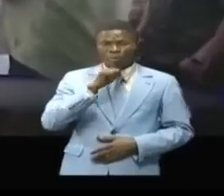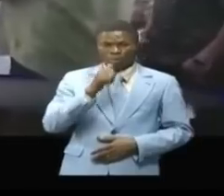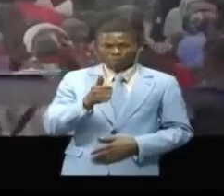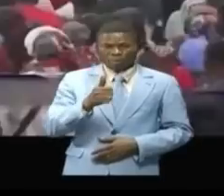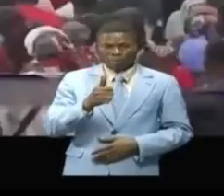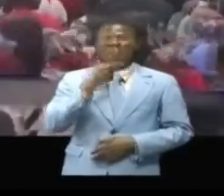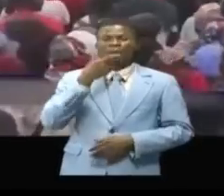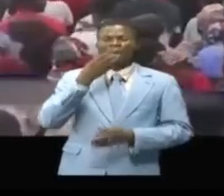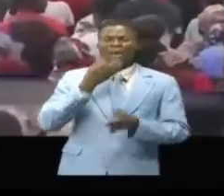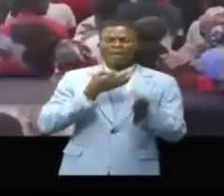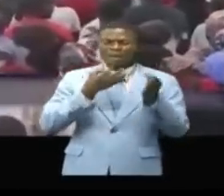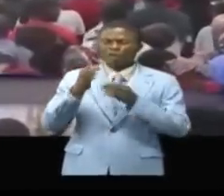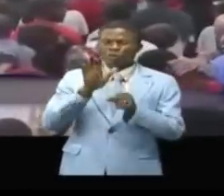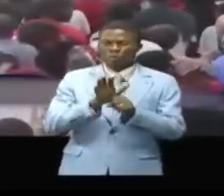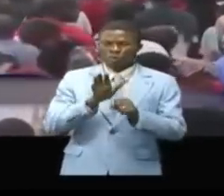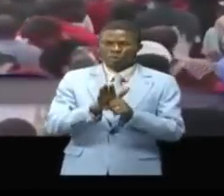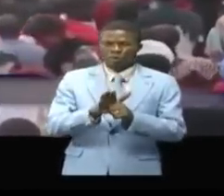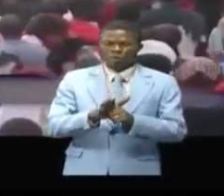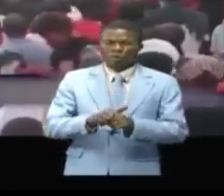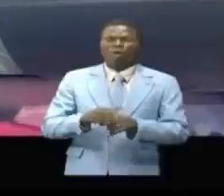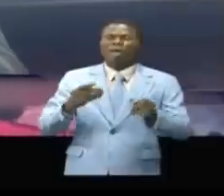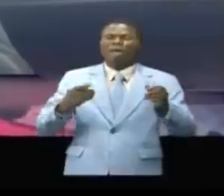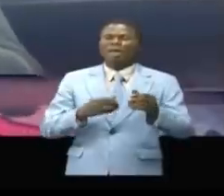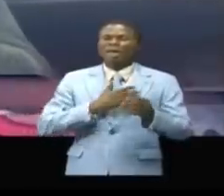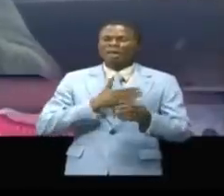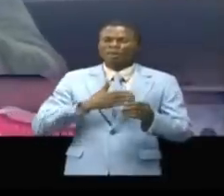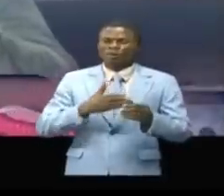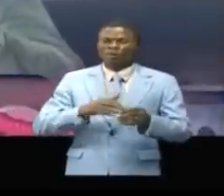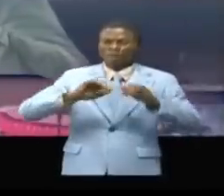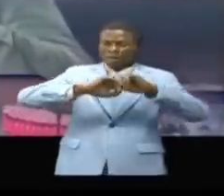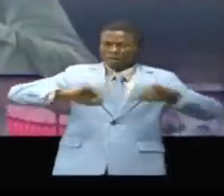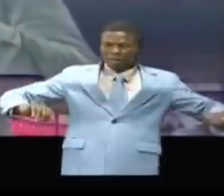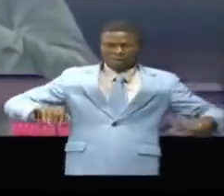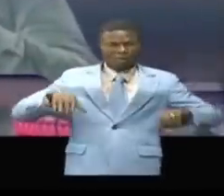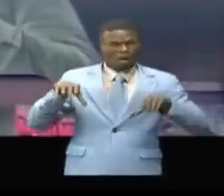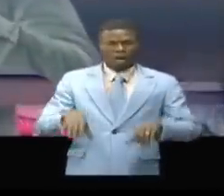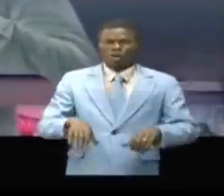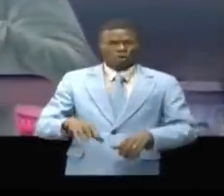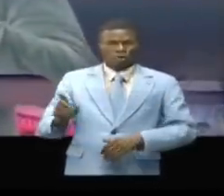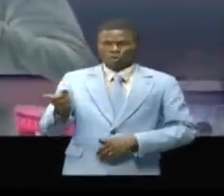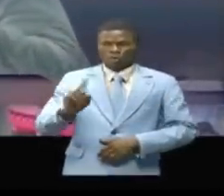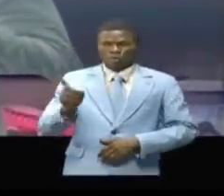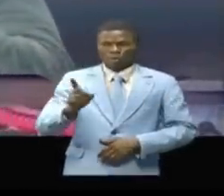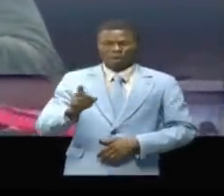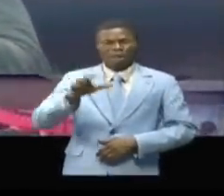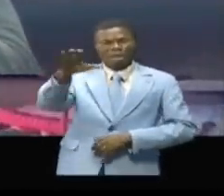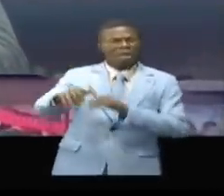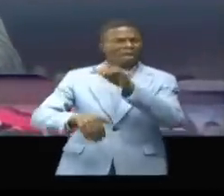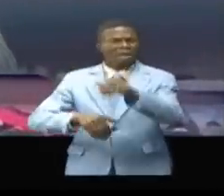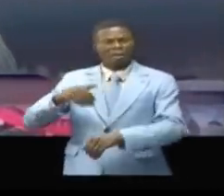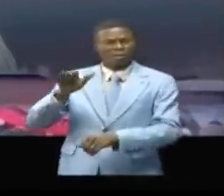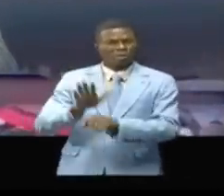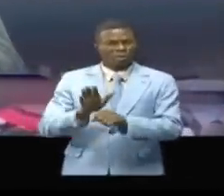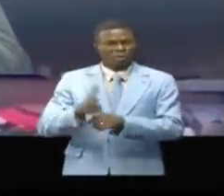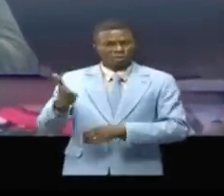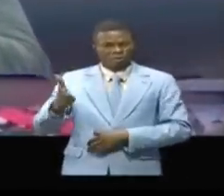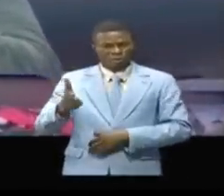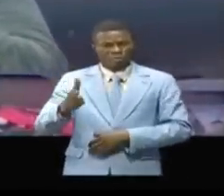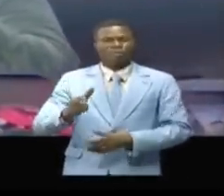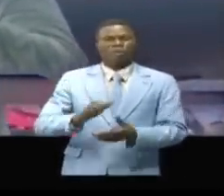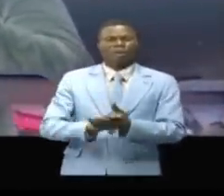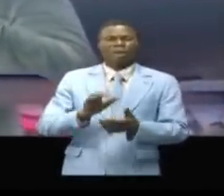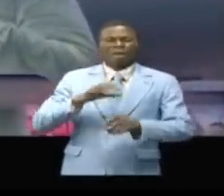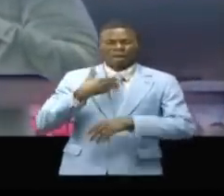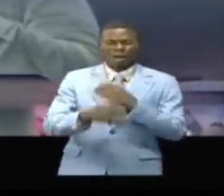en s'inscrivant en faux contre toute tentative de balkanisation du pays et appeler les Congolais de tous bords à converger